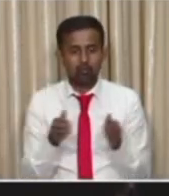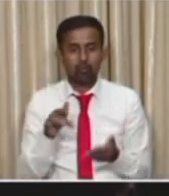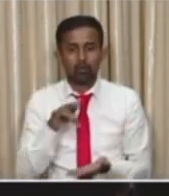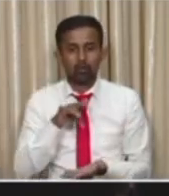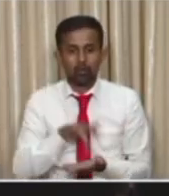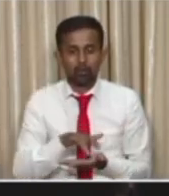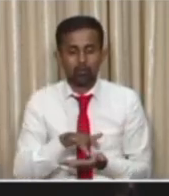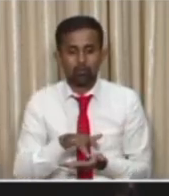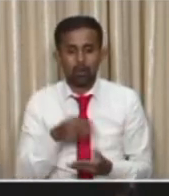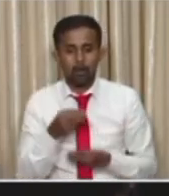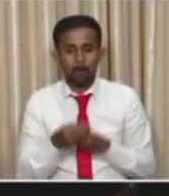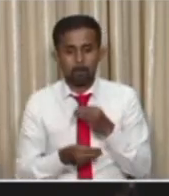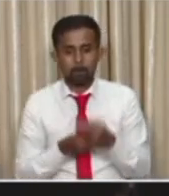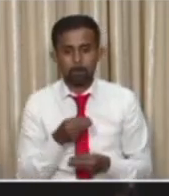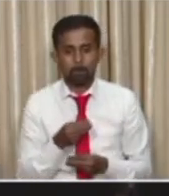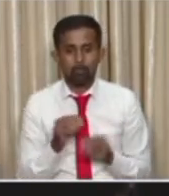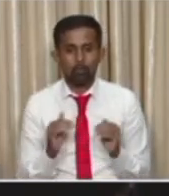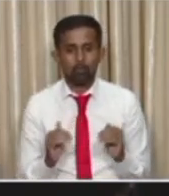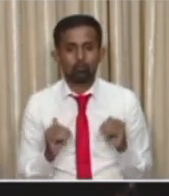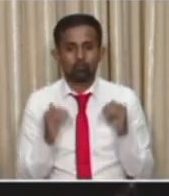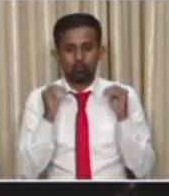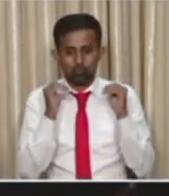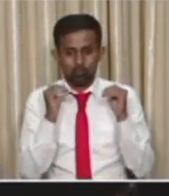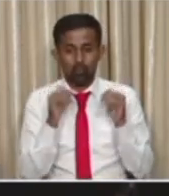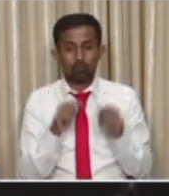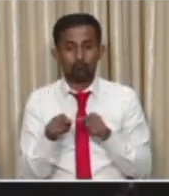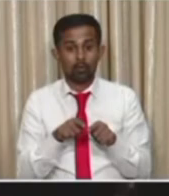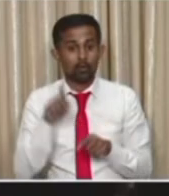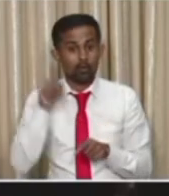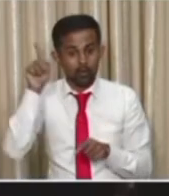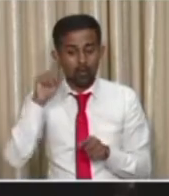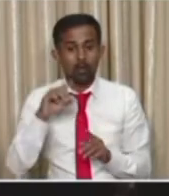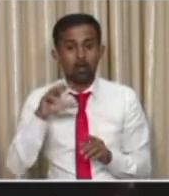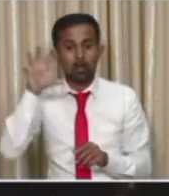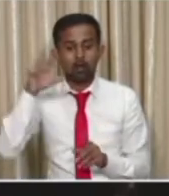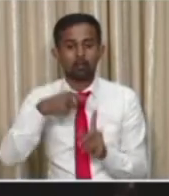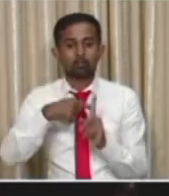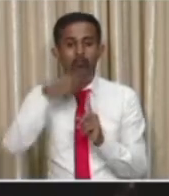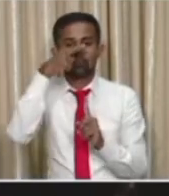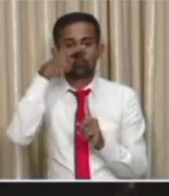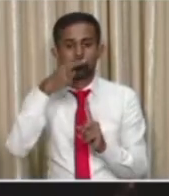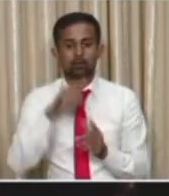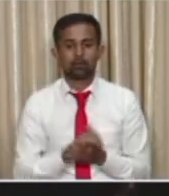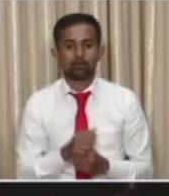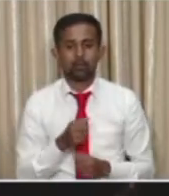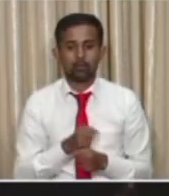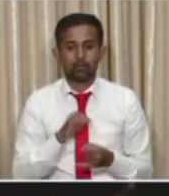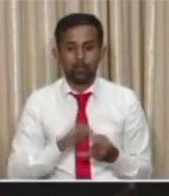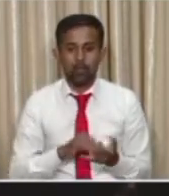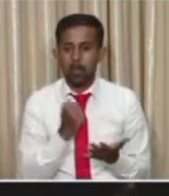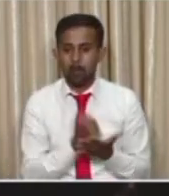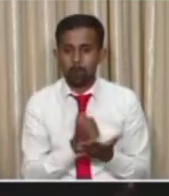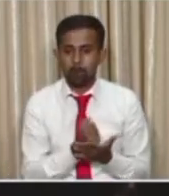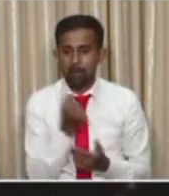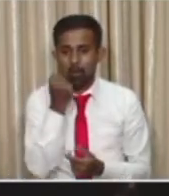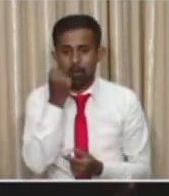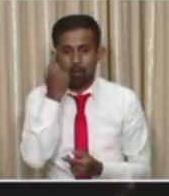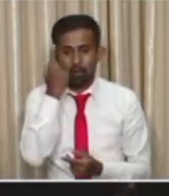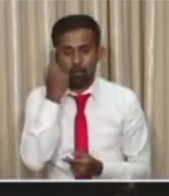கூட அறிந்து கொண்டார்கள். எனவே அந்த கிராமிய வங்கி திட்டம் என்பது ஒரு மிகப்பெரிய வெற்றியை பல நாடுகளுக்கு கொடுத்தது. அதுபோல இன்று சிறிய